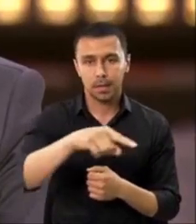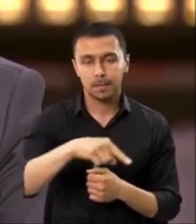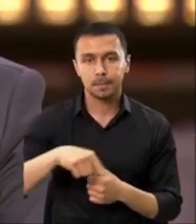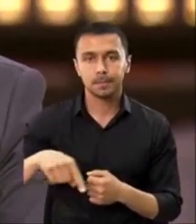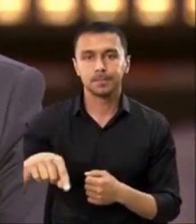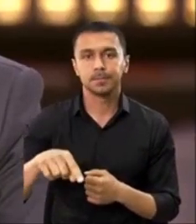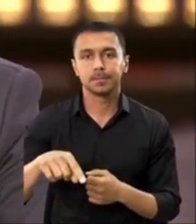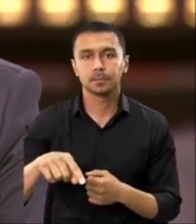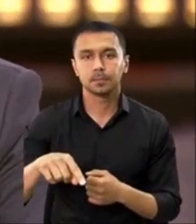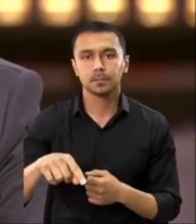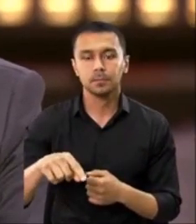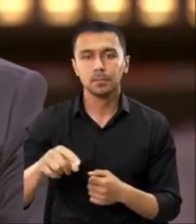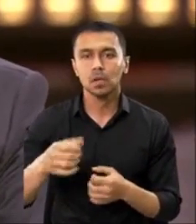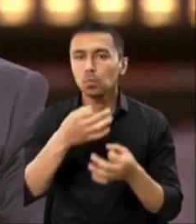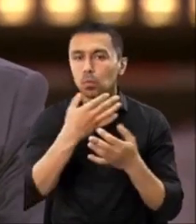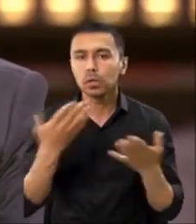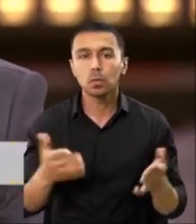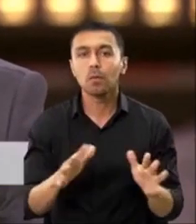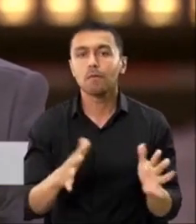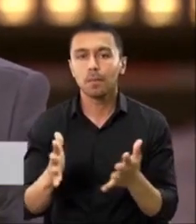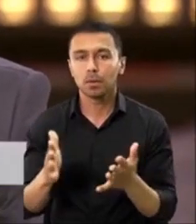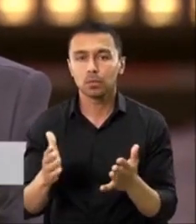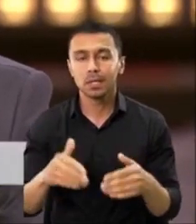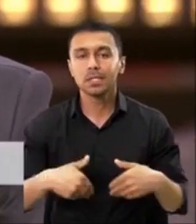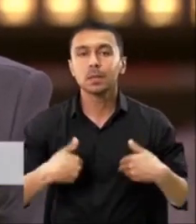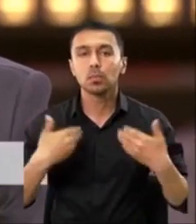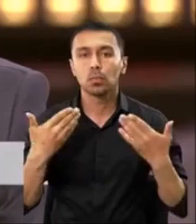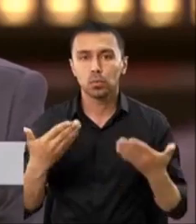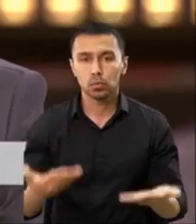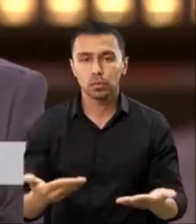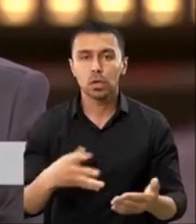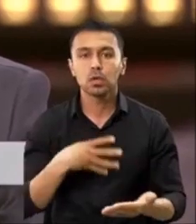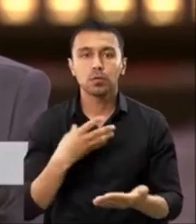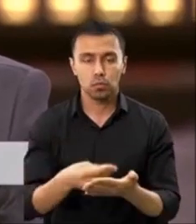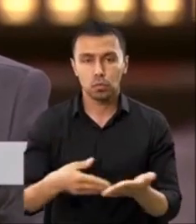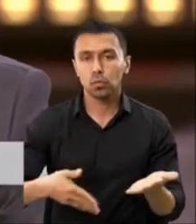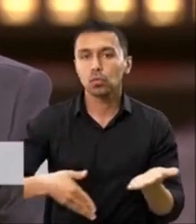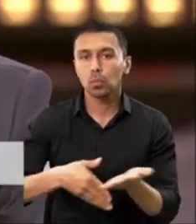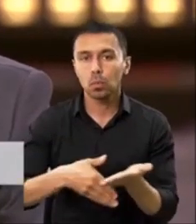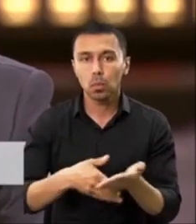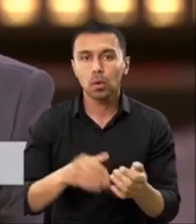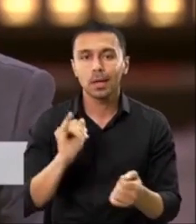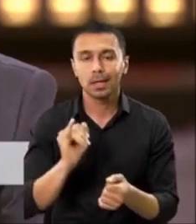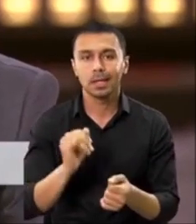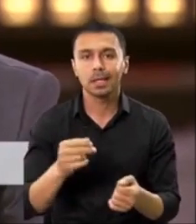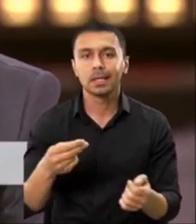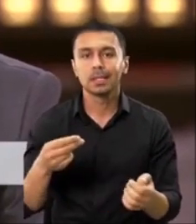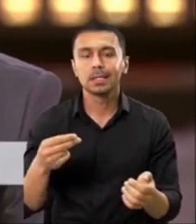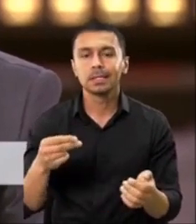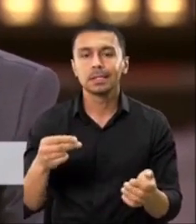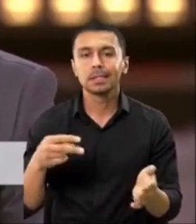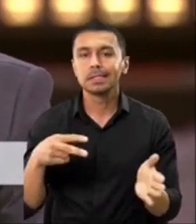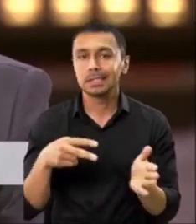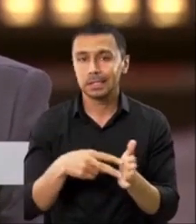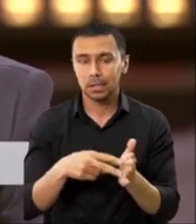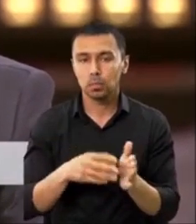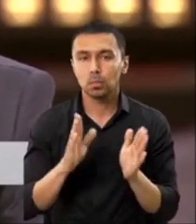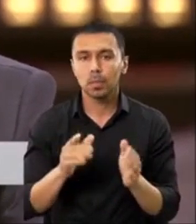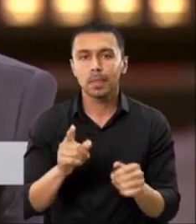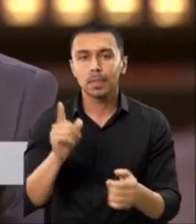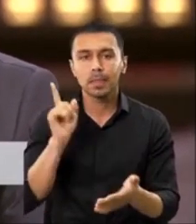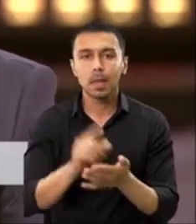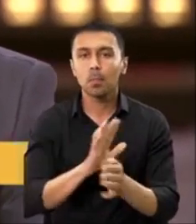у будь-якому випадку запропонують свою допомогу, і ціни будуть, вони повинні бути, ви